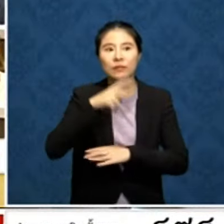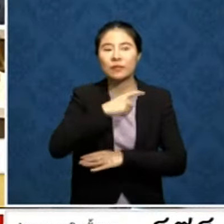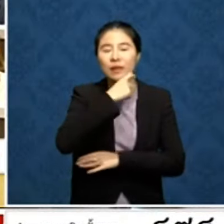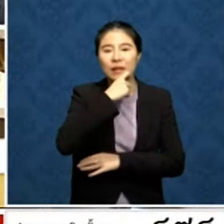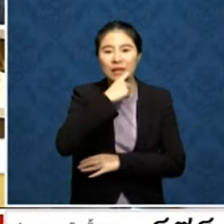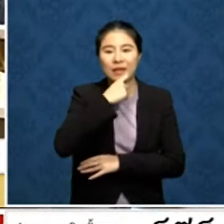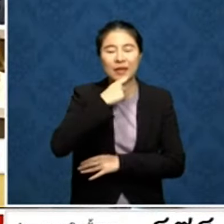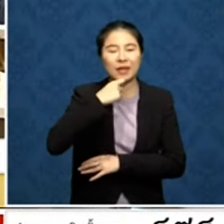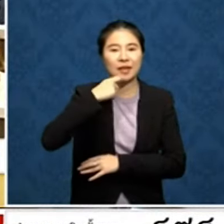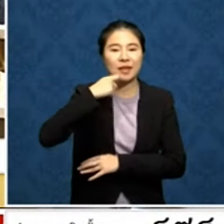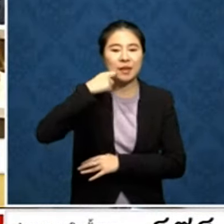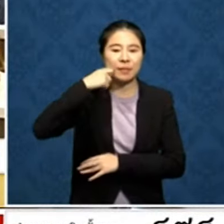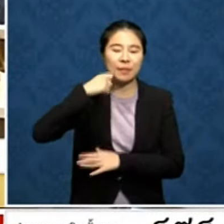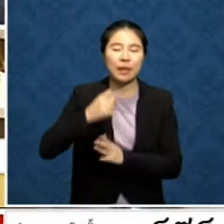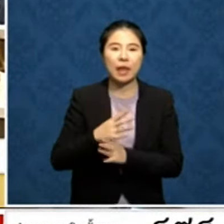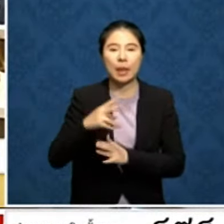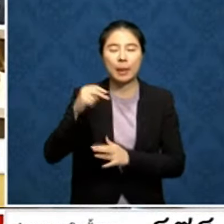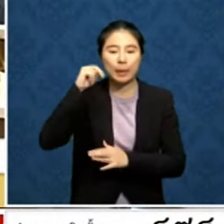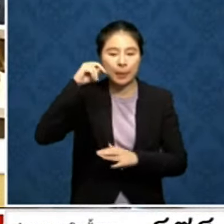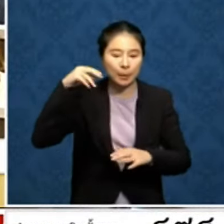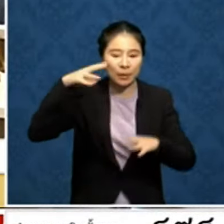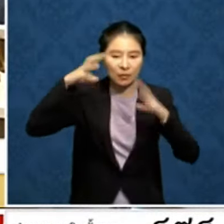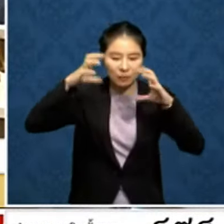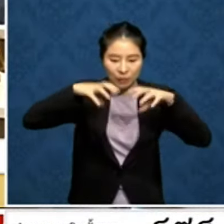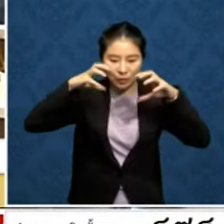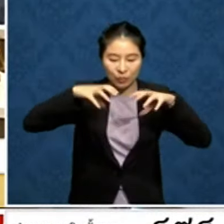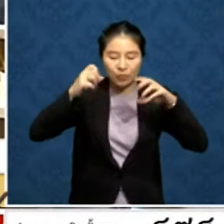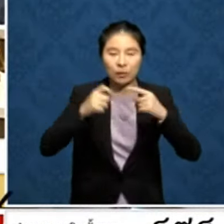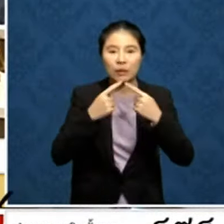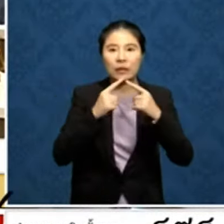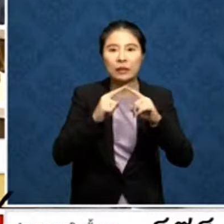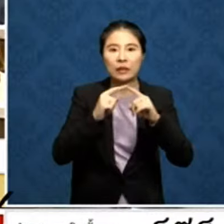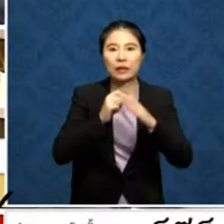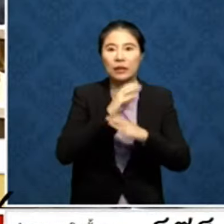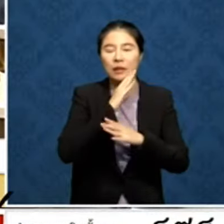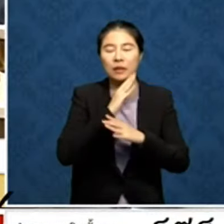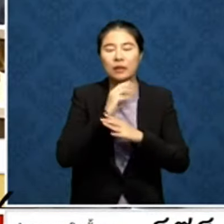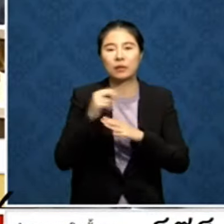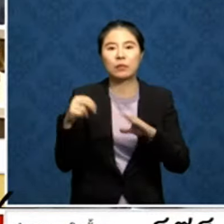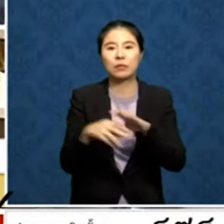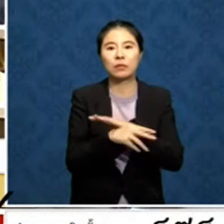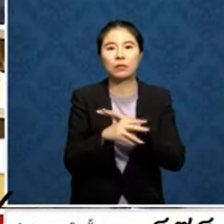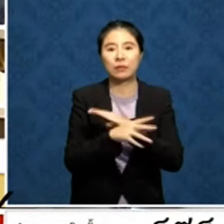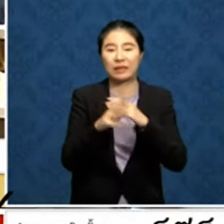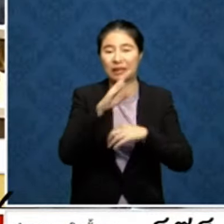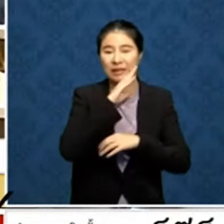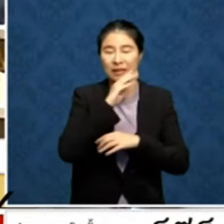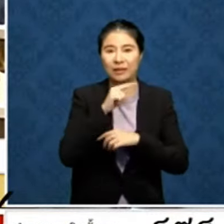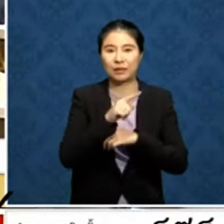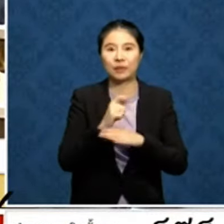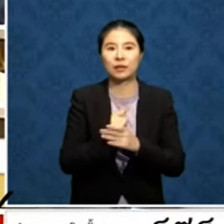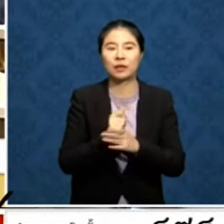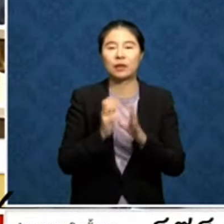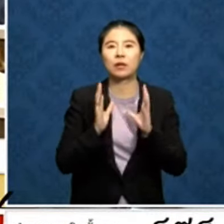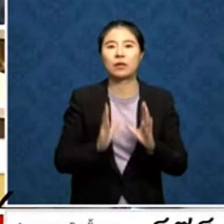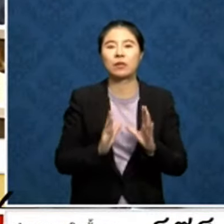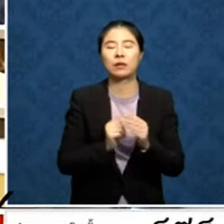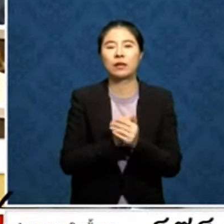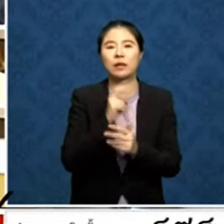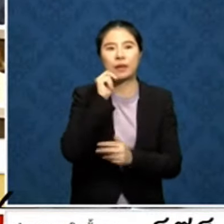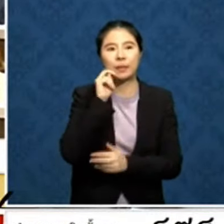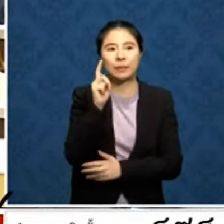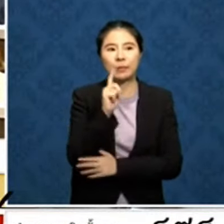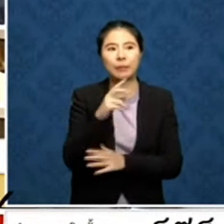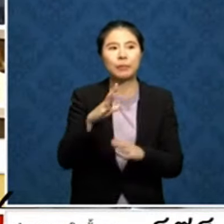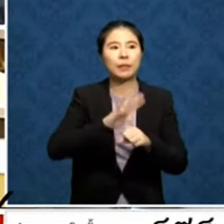ฝนขนคหนีน้ำก็ยังอยู่ในใจของพี่น้องประชาชนอยู่เสมอเรื่องแ่งด่วนแบ่งเป็น 3เรื่องย่อยครับท่านประธานเรื่องที่ 1คือ